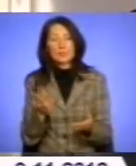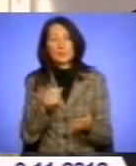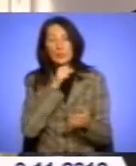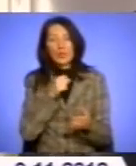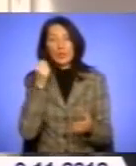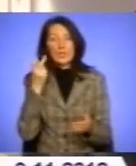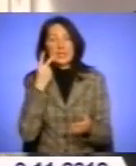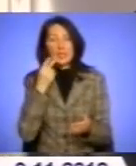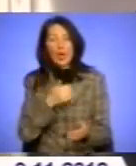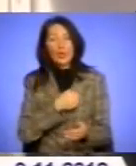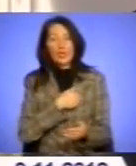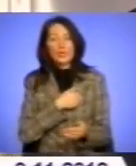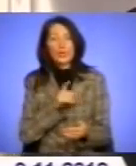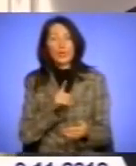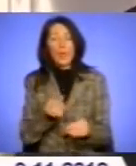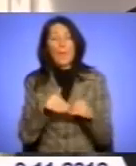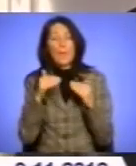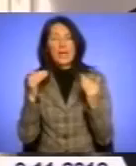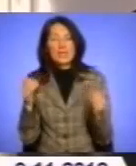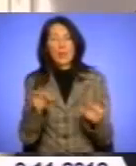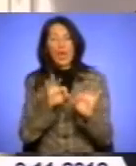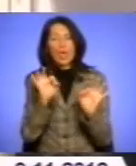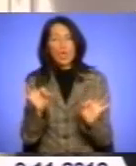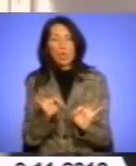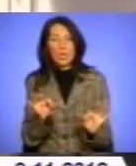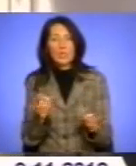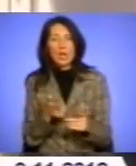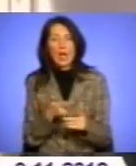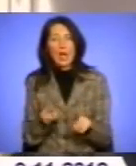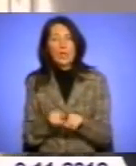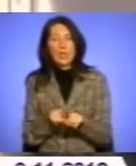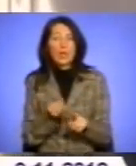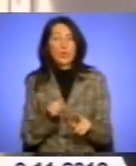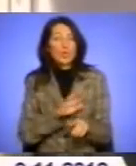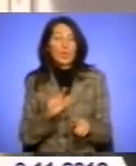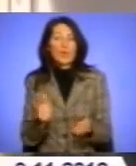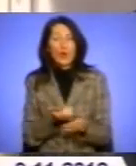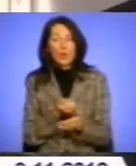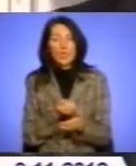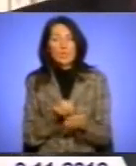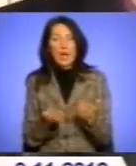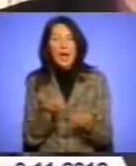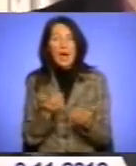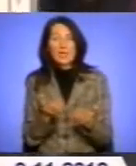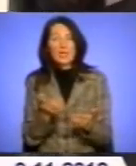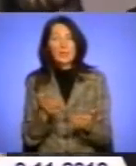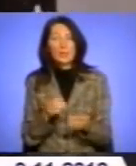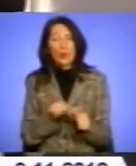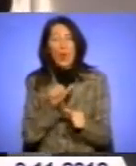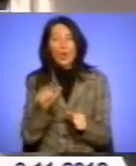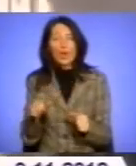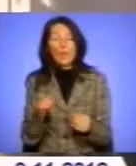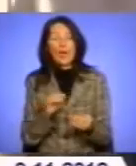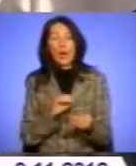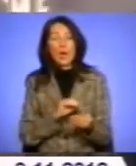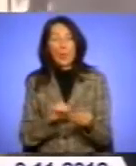завжди хотілося максимальної досконалості. Так поки що не виходить. Але навіть от по окремих коментарях,